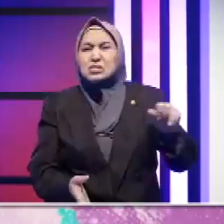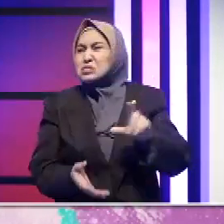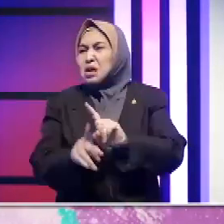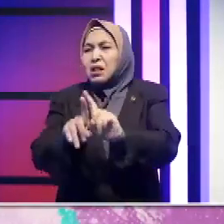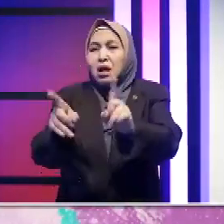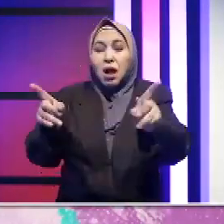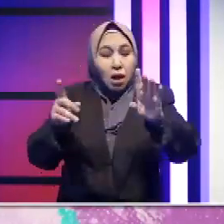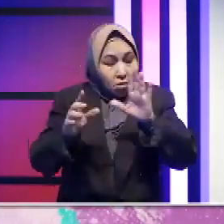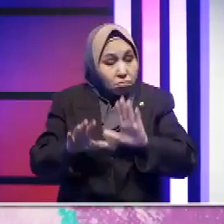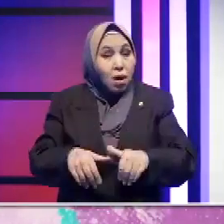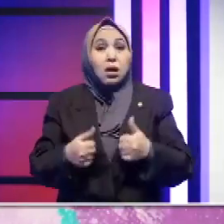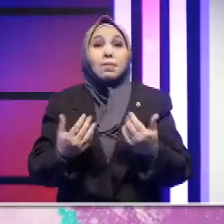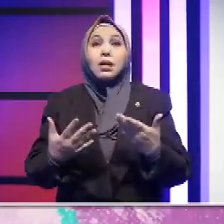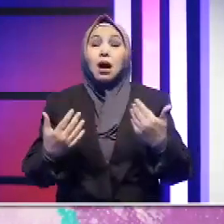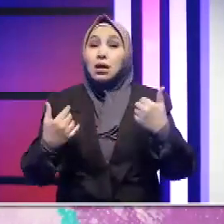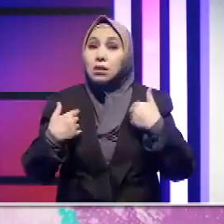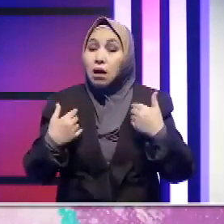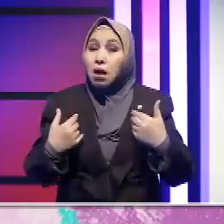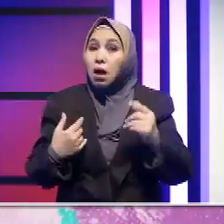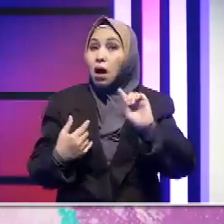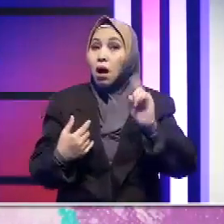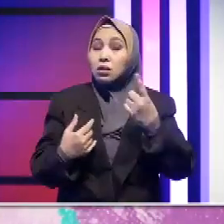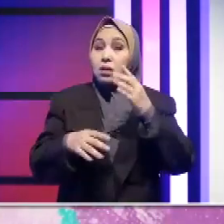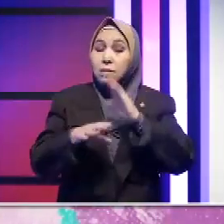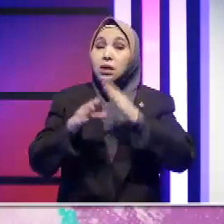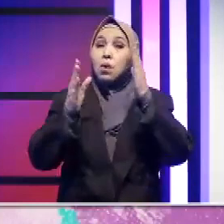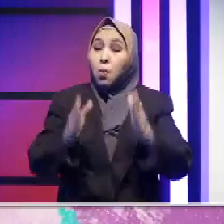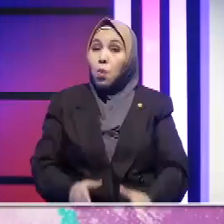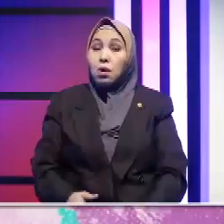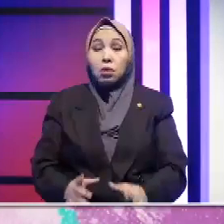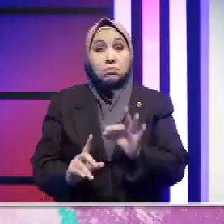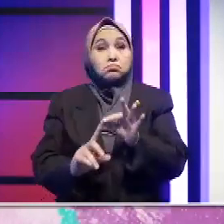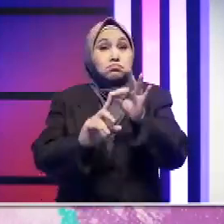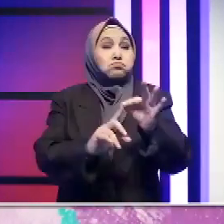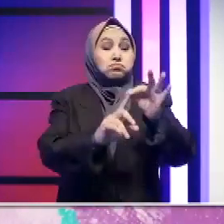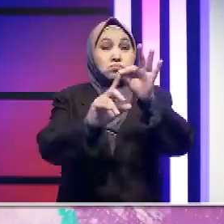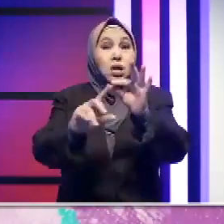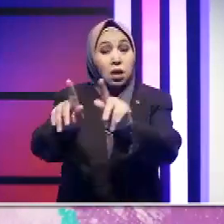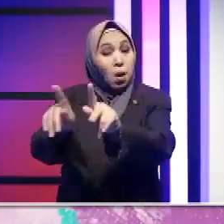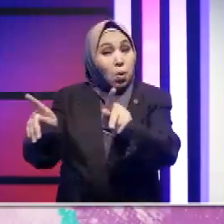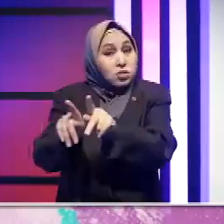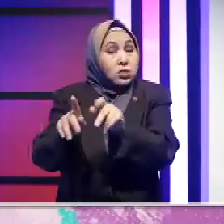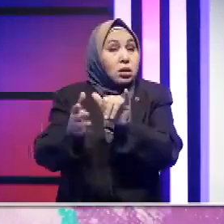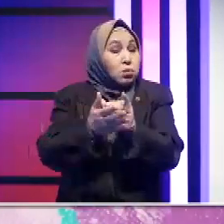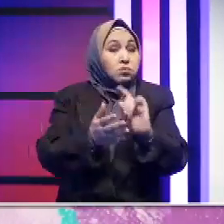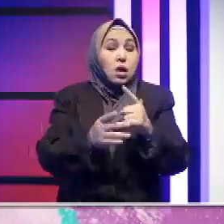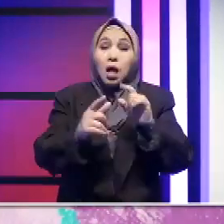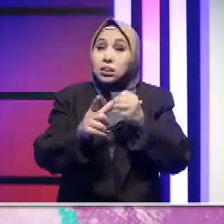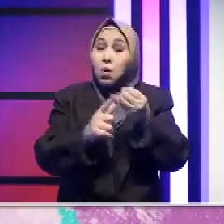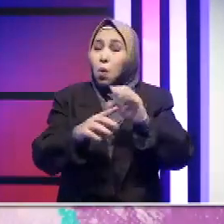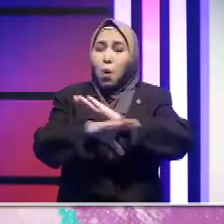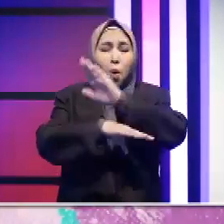Bagaimana adakah ianya hanya pada orang tertentu sahaja ya kawasan c size ataupun memang seluruh